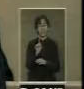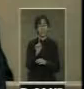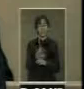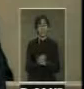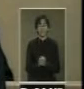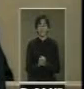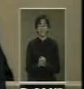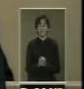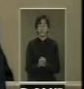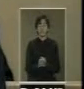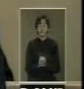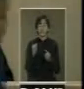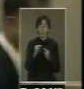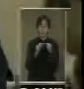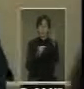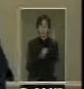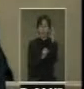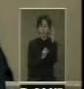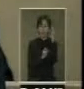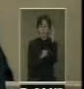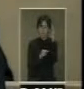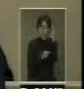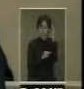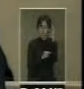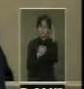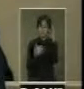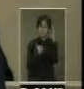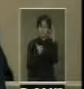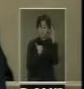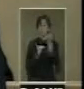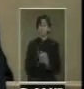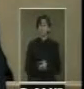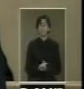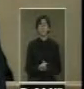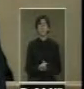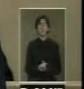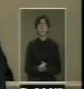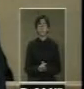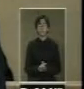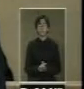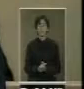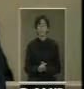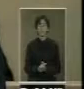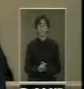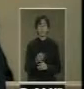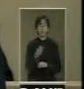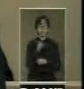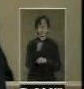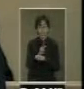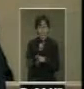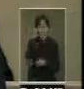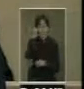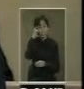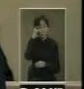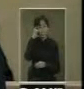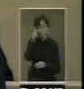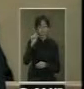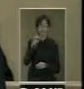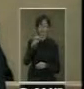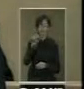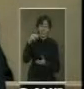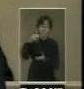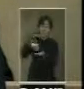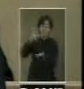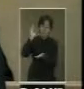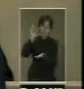มีการพาดพิงถึงจังหวัดนครศรีธรรมราชด้วยครับท่านประธานที่เคารพครับถ้าท่านประธานจะปล่อยให้เพื่อนสมาชิกได้